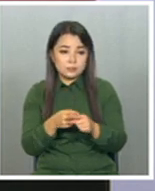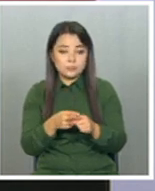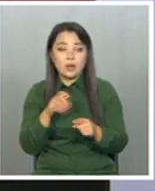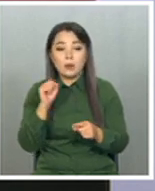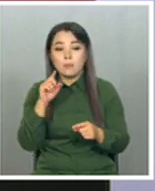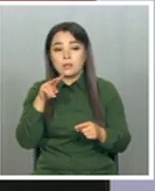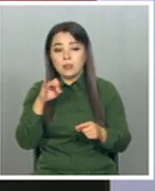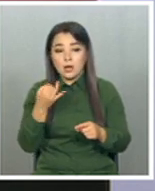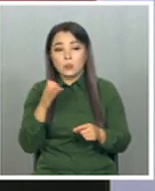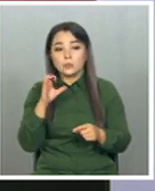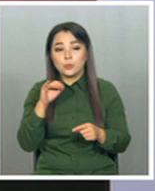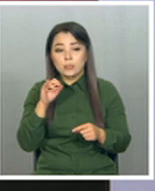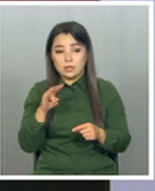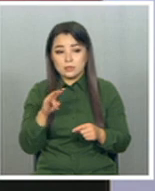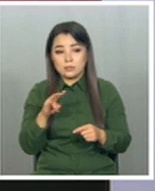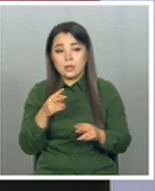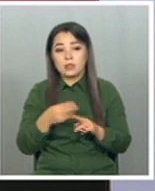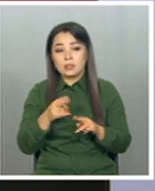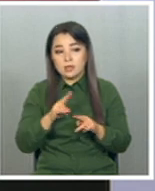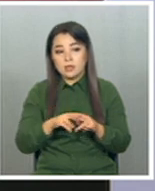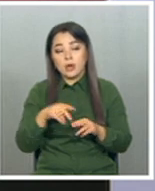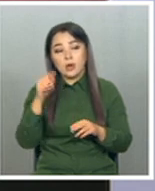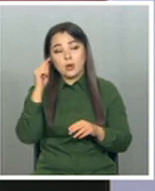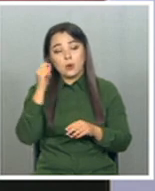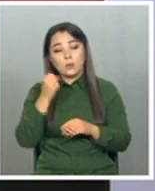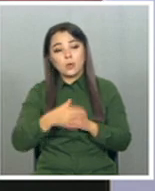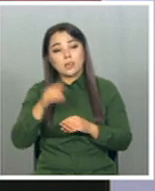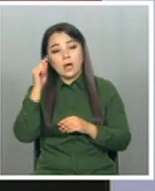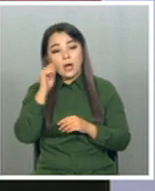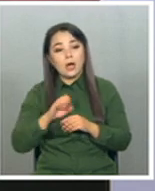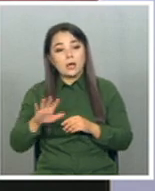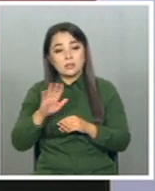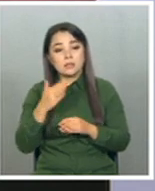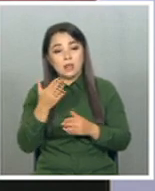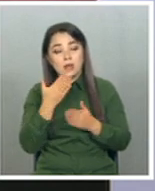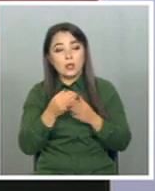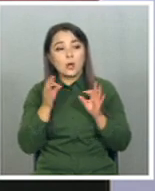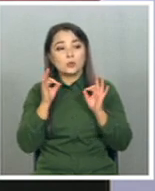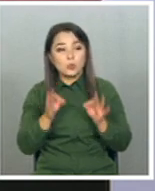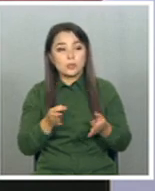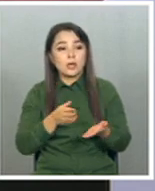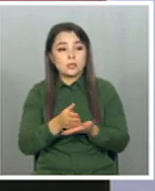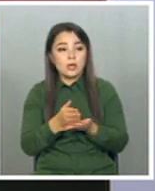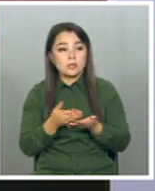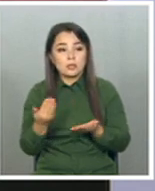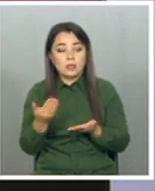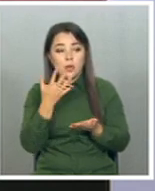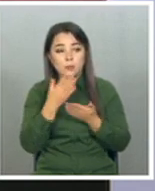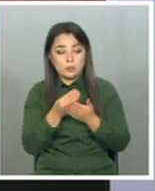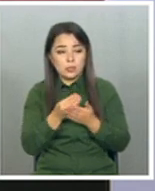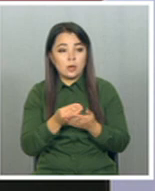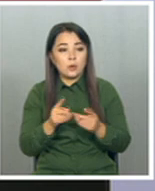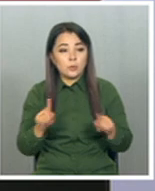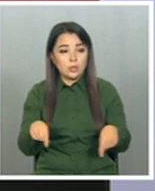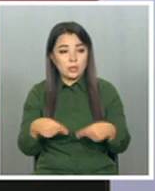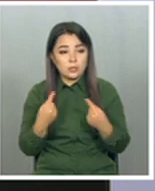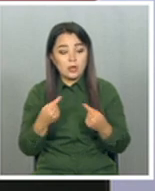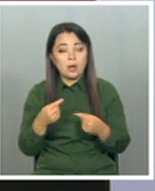Абылай Султанның Орта Азия елдерімен де дұрыс саясат орнату арқылы халықаралық